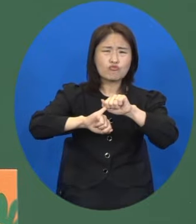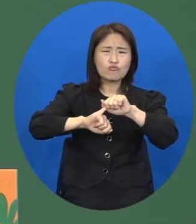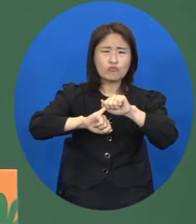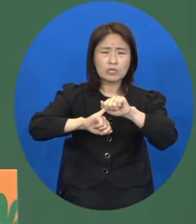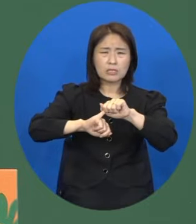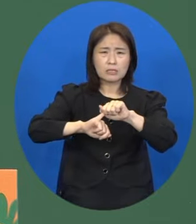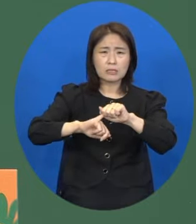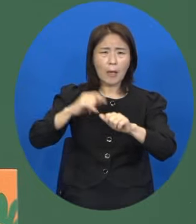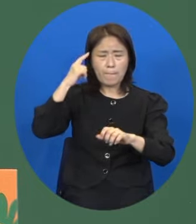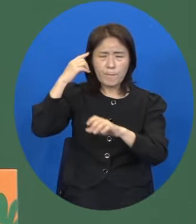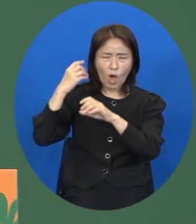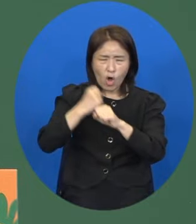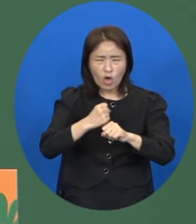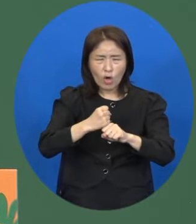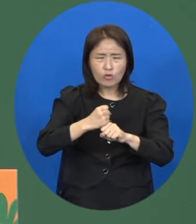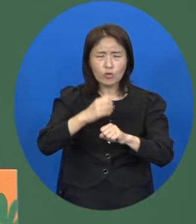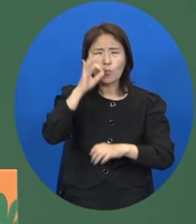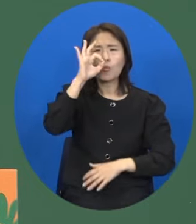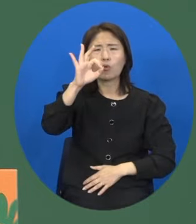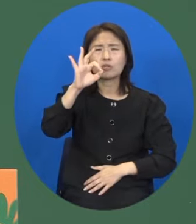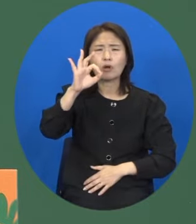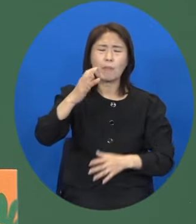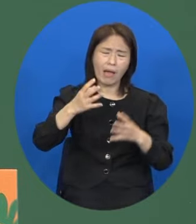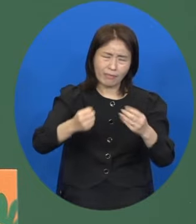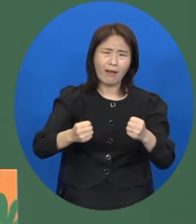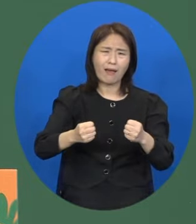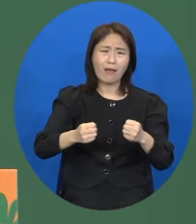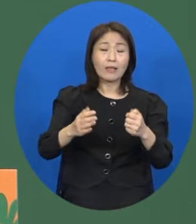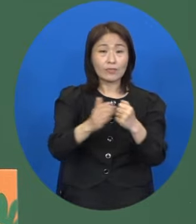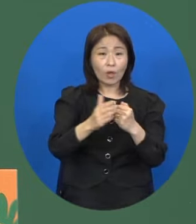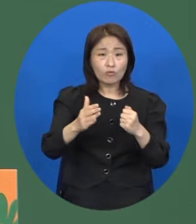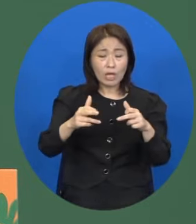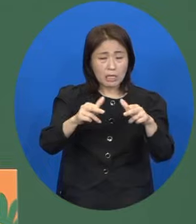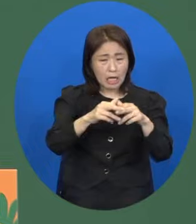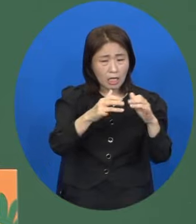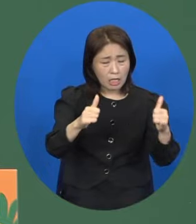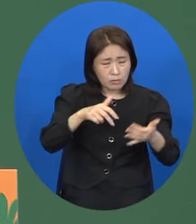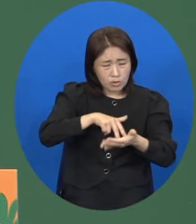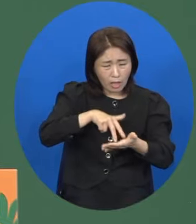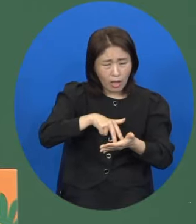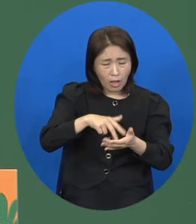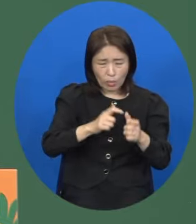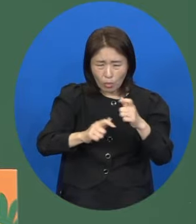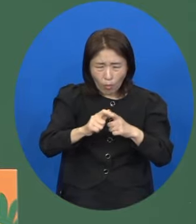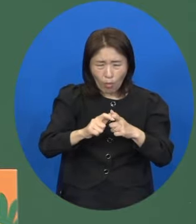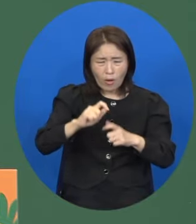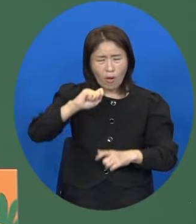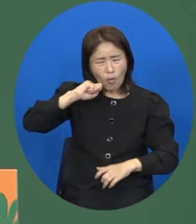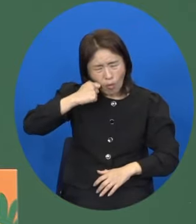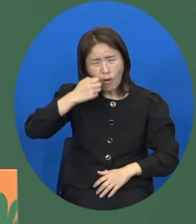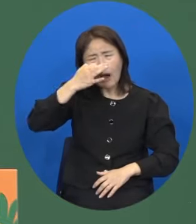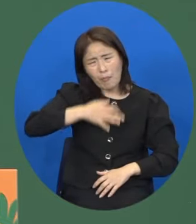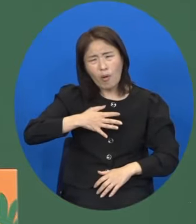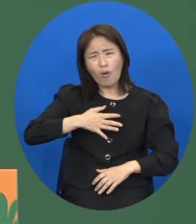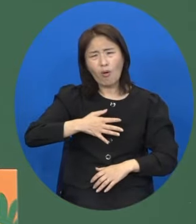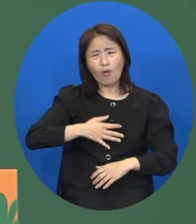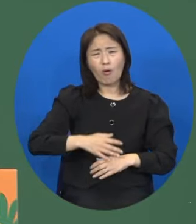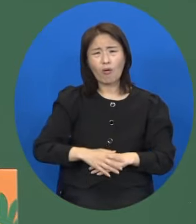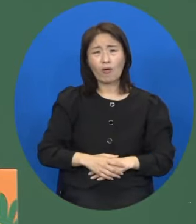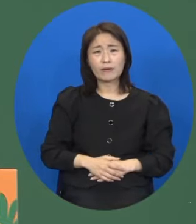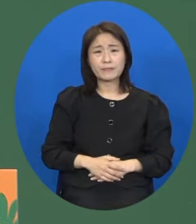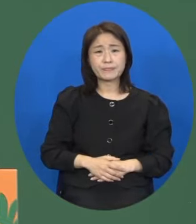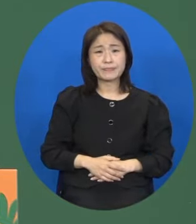경우가 있습니다. 그럴 때면 장애인들은 참 많이 아픕니다. 여러분, 세계 인구